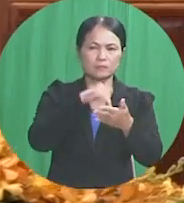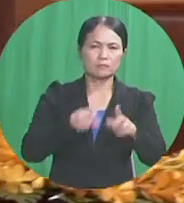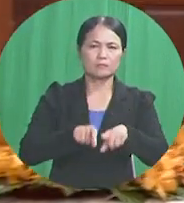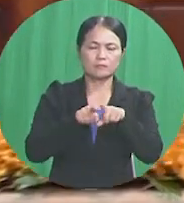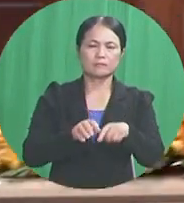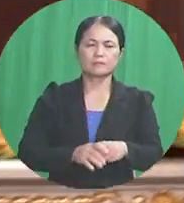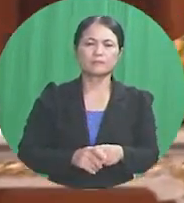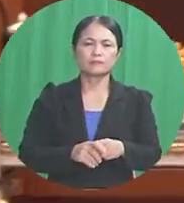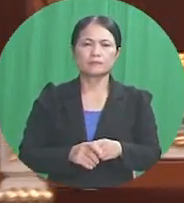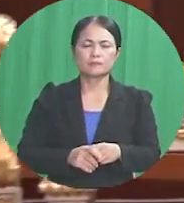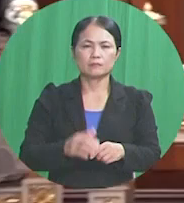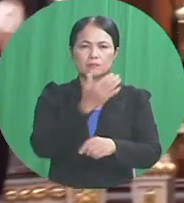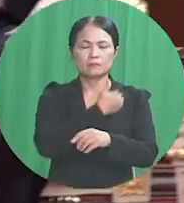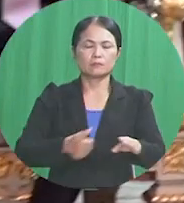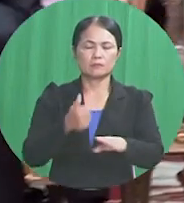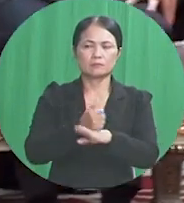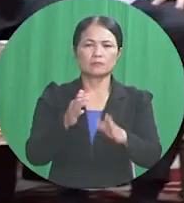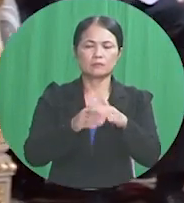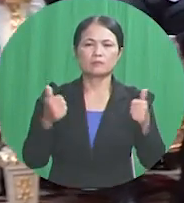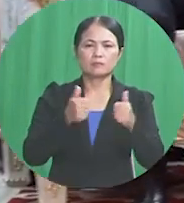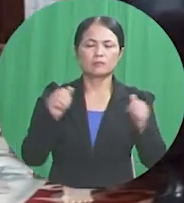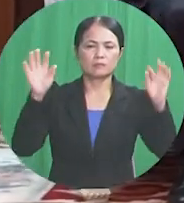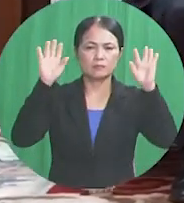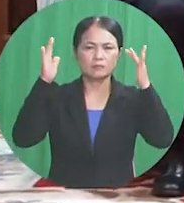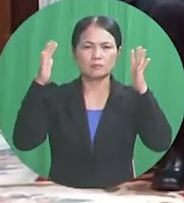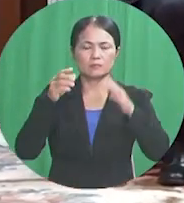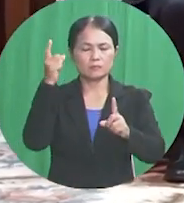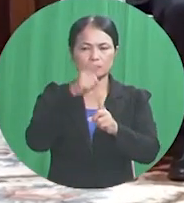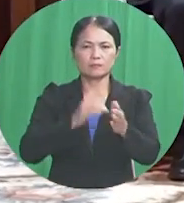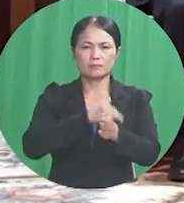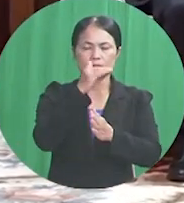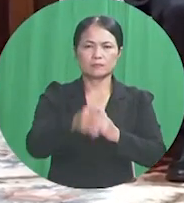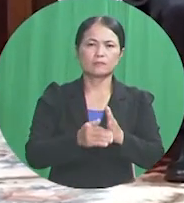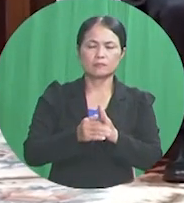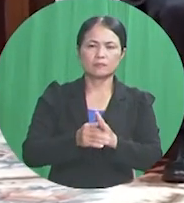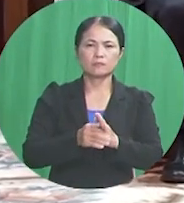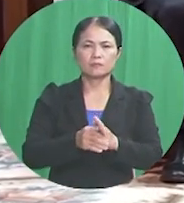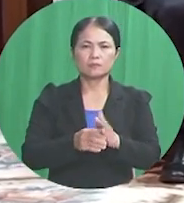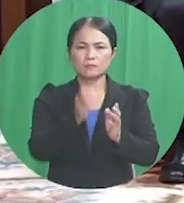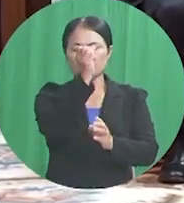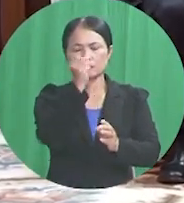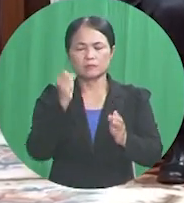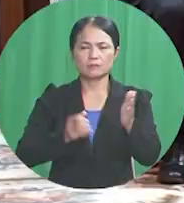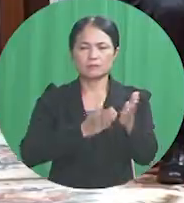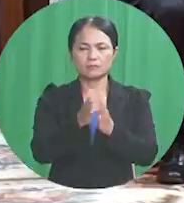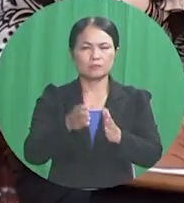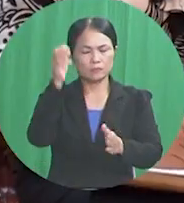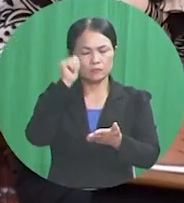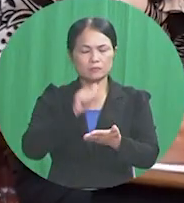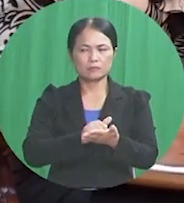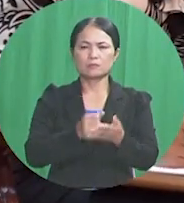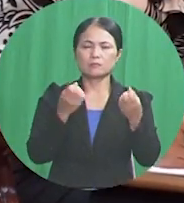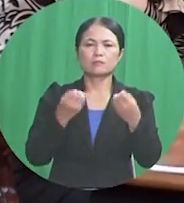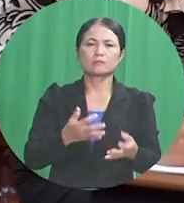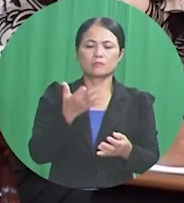องได้สำหรับประเทศรัฐสภาบานอบอซาโตจมพัวสมัติพอลในกาบอกบังกูลปรุงได้ได้สำหรับบานประม